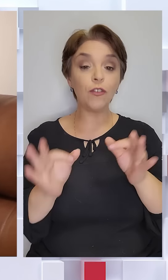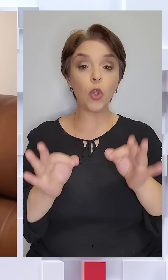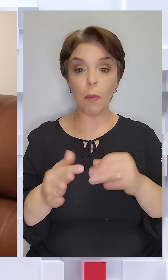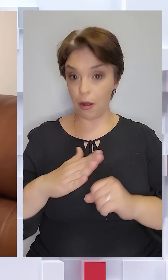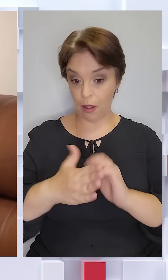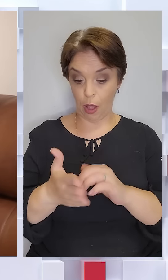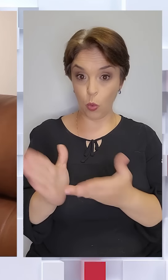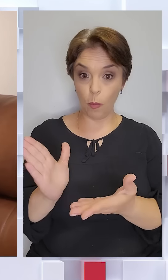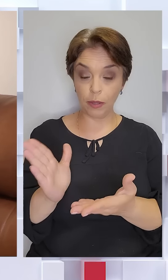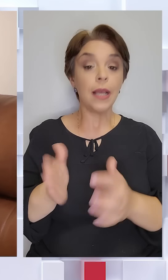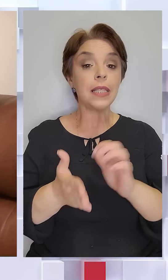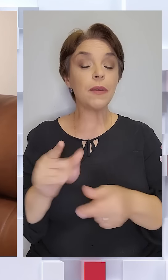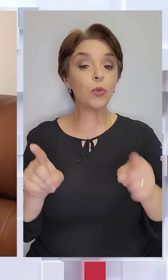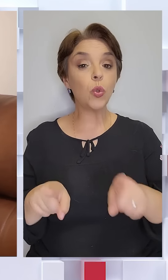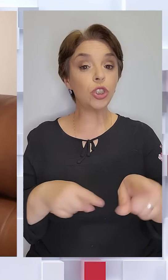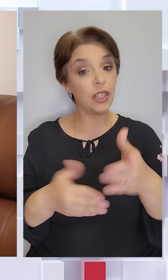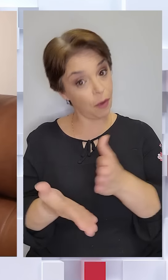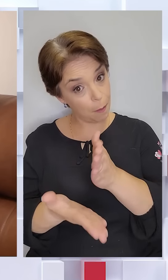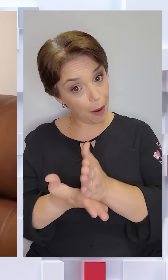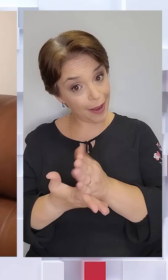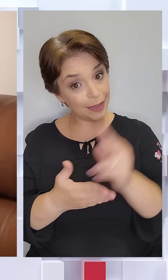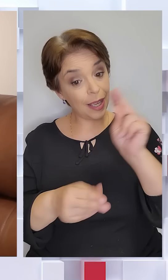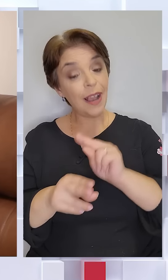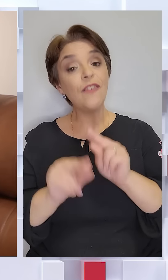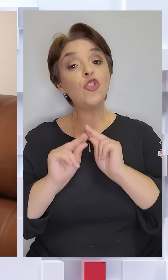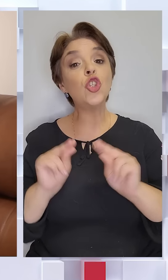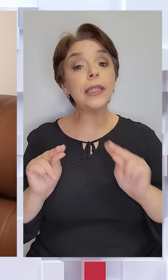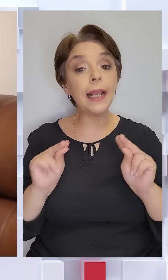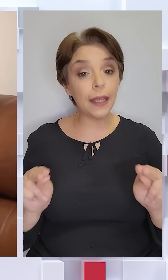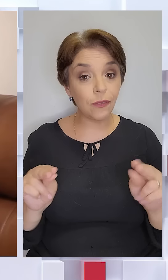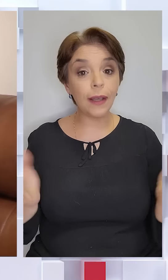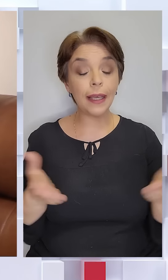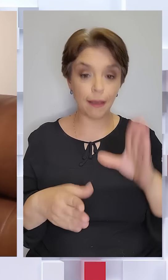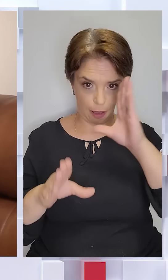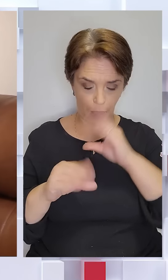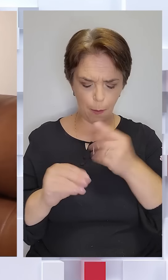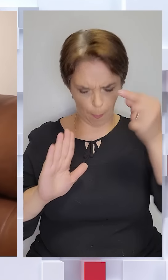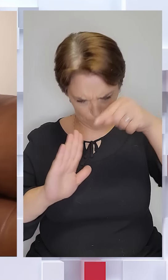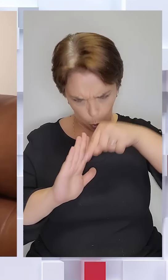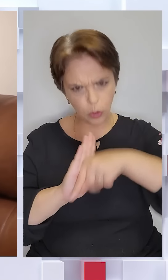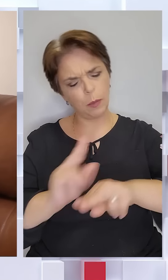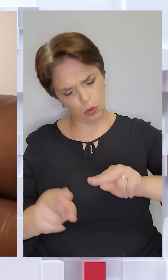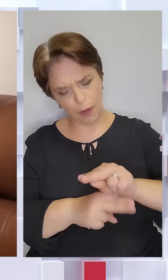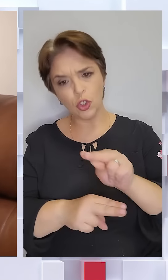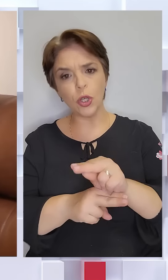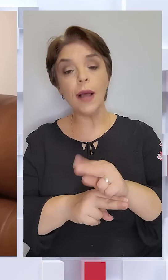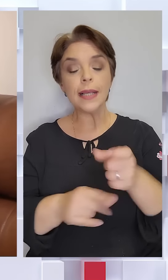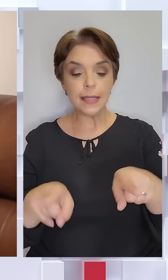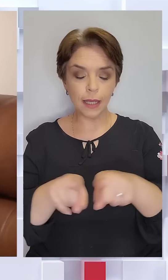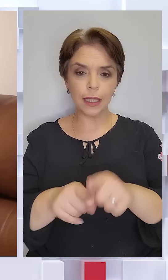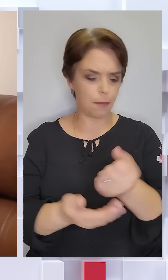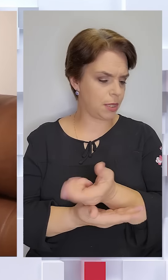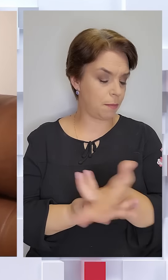нормальний аргумент з приводу того, чи ви маєте вчителів, які здатні поглиблено навчати за